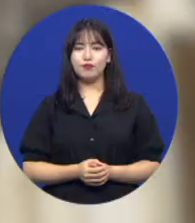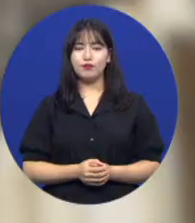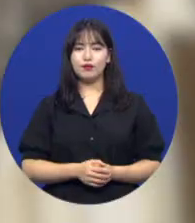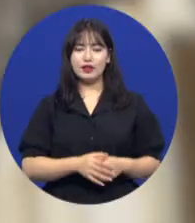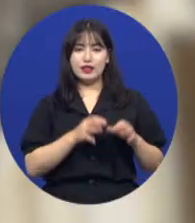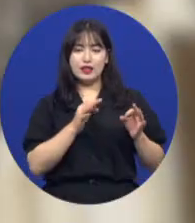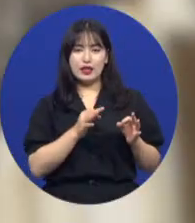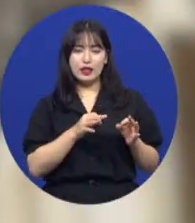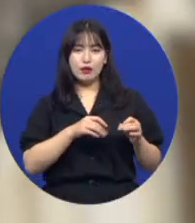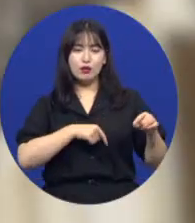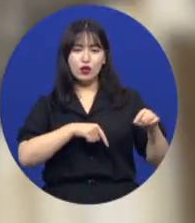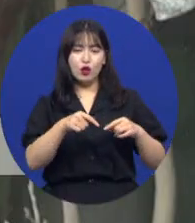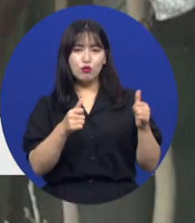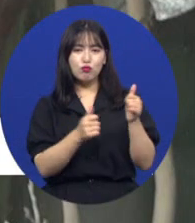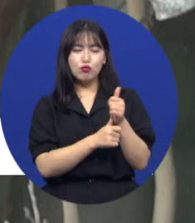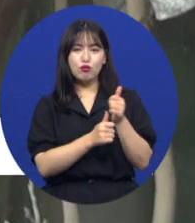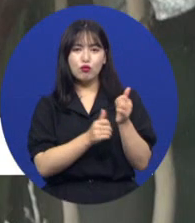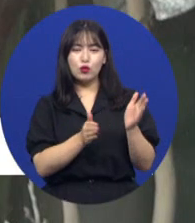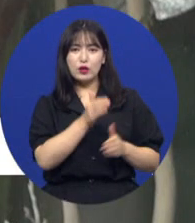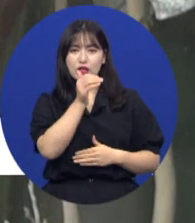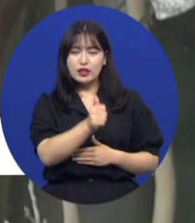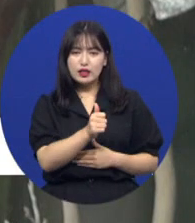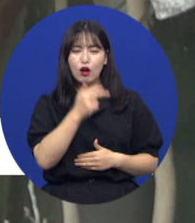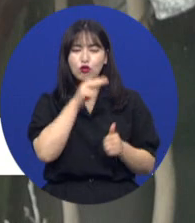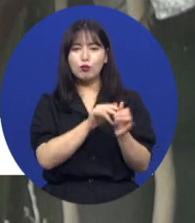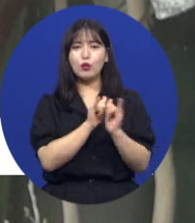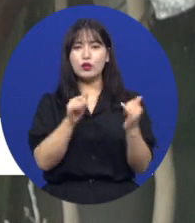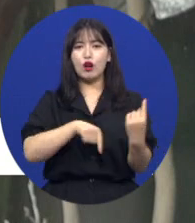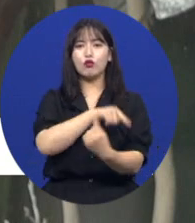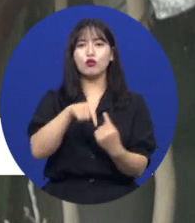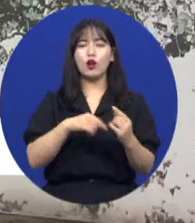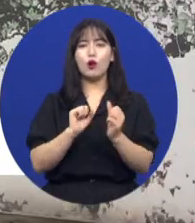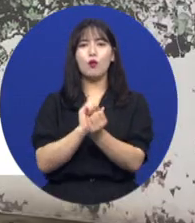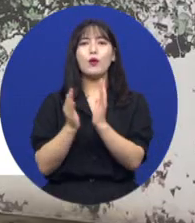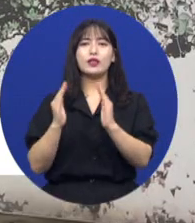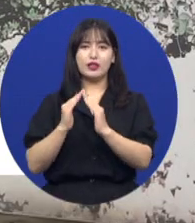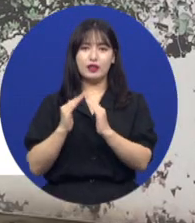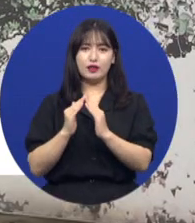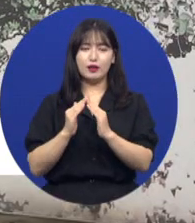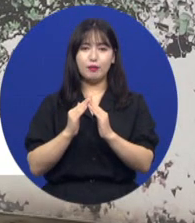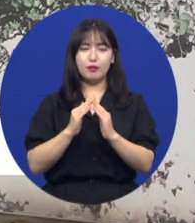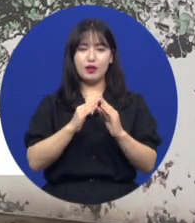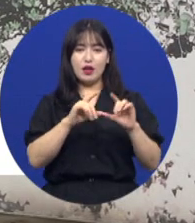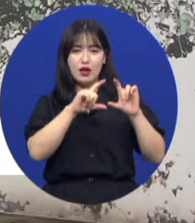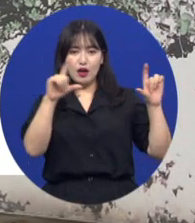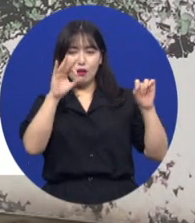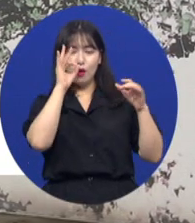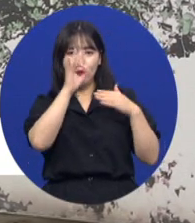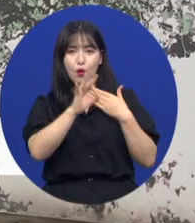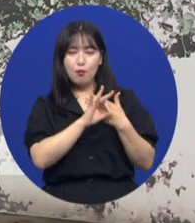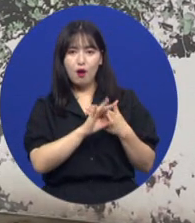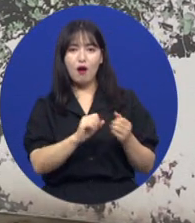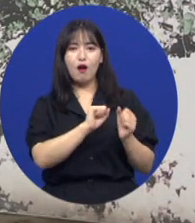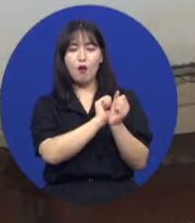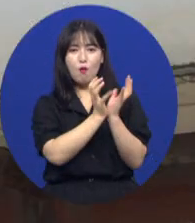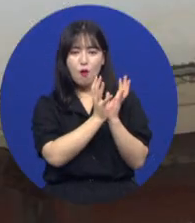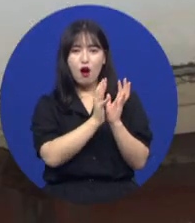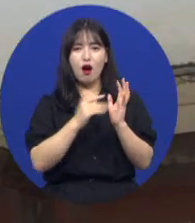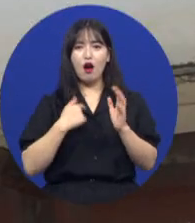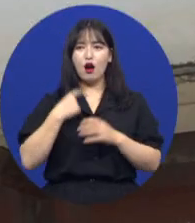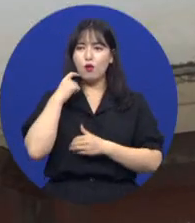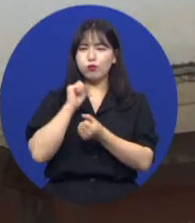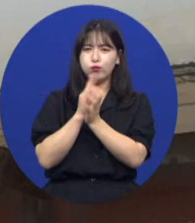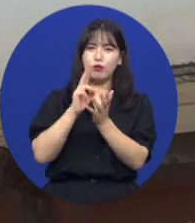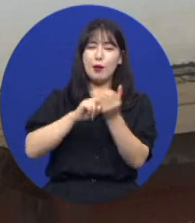기묘한 정무부지사 후보자의 배우자 가 운영하는 꽃집 입니다 간판에는 축하 화환과 조화를 판매 한다는 문구가